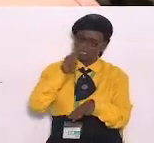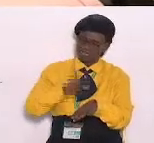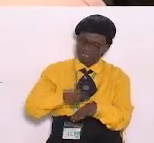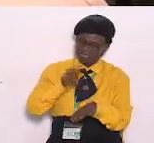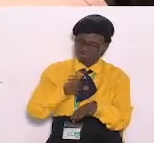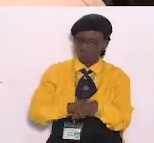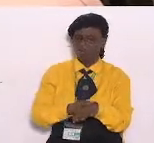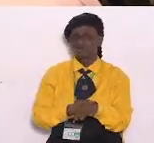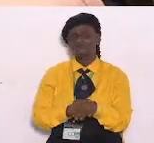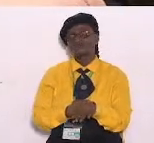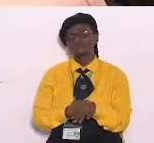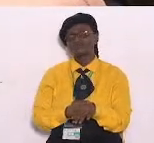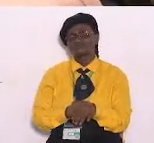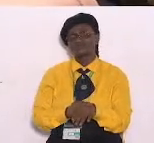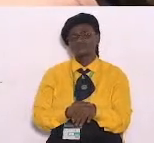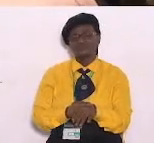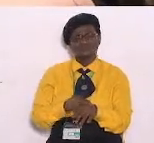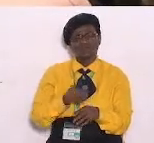ta